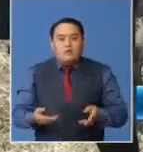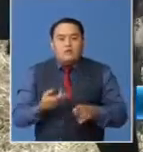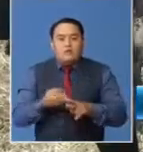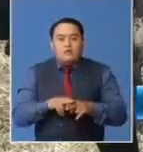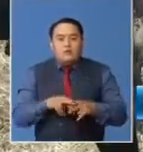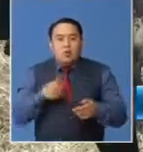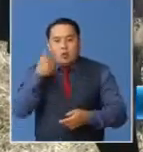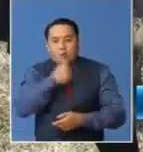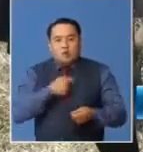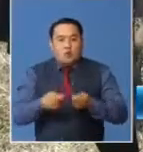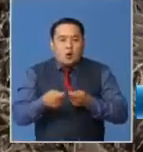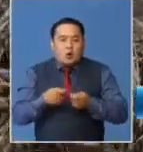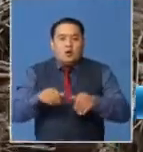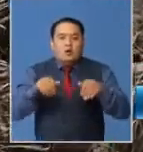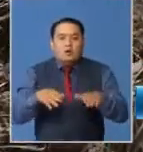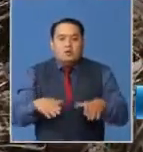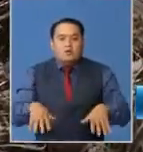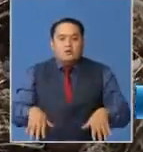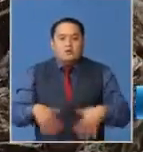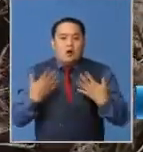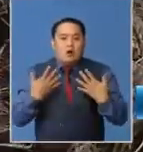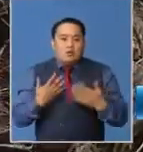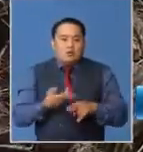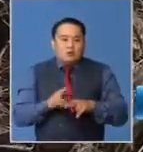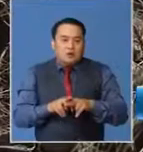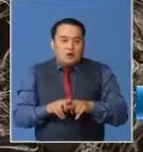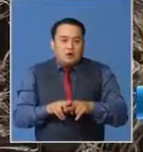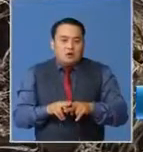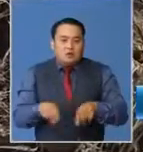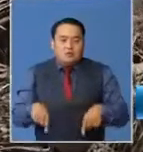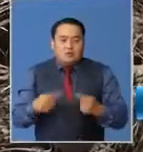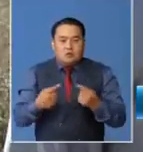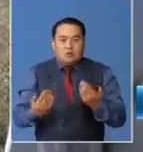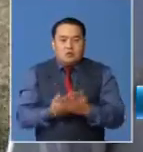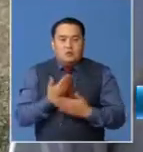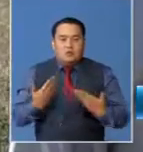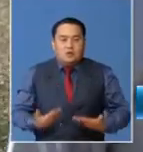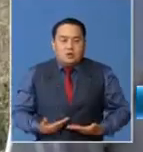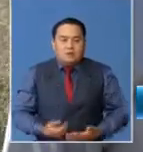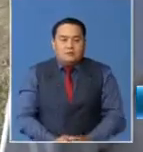руководством Копала принято решение вдохнуть в любимый сельчанами парк новую жизнь.